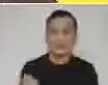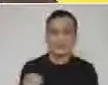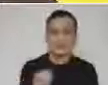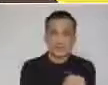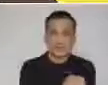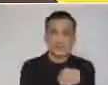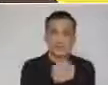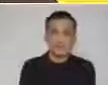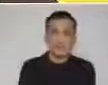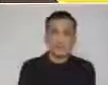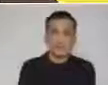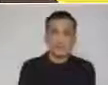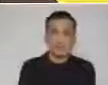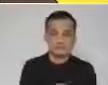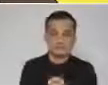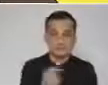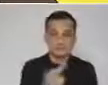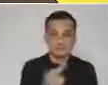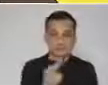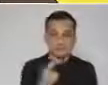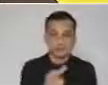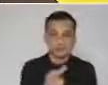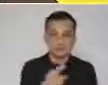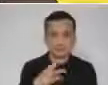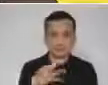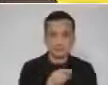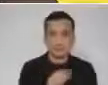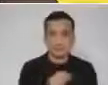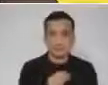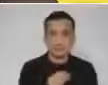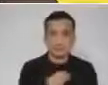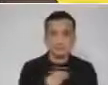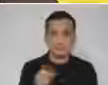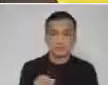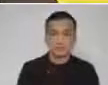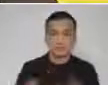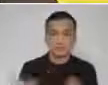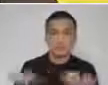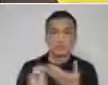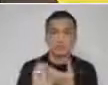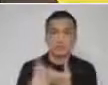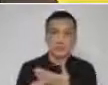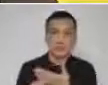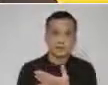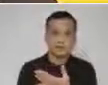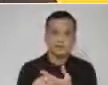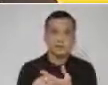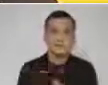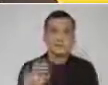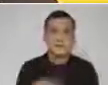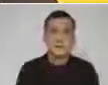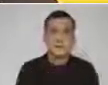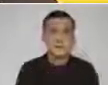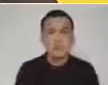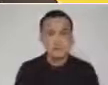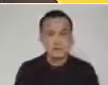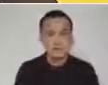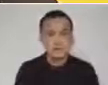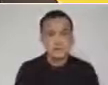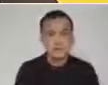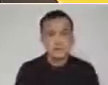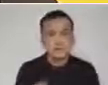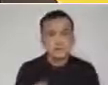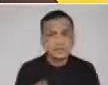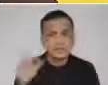Happy Monday mga ka-RSP! Happy rin kaya mga chuper natin sa kalsada. Silipin na po natin ang sitwasyon ng mga kalsada sa Metro Manila kasama ang